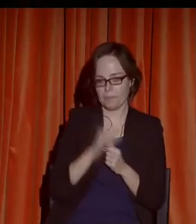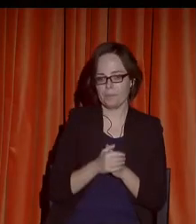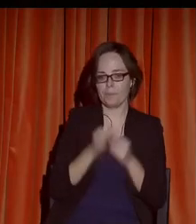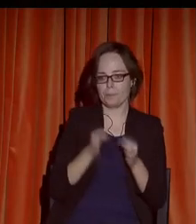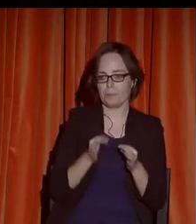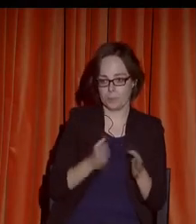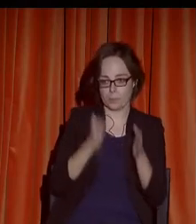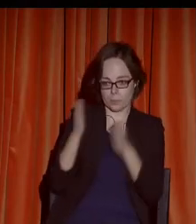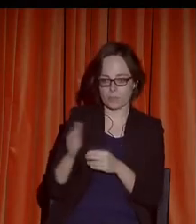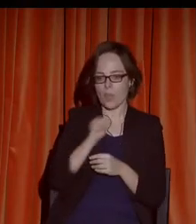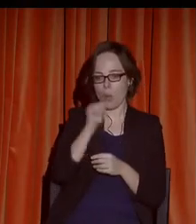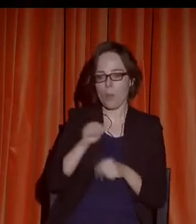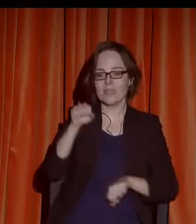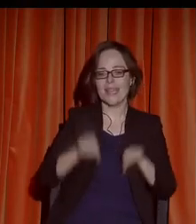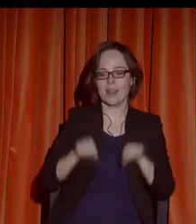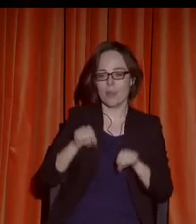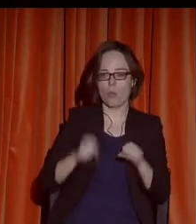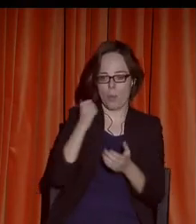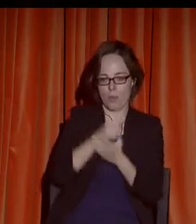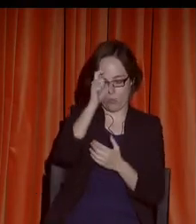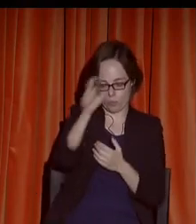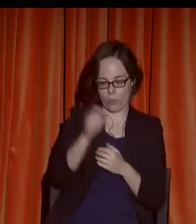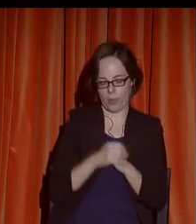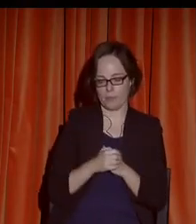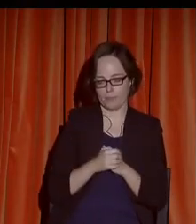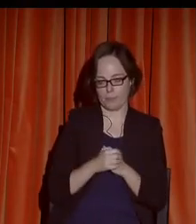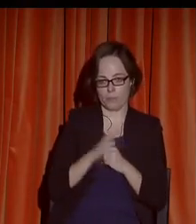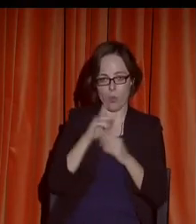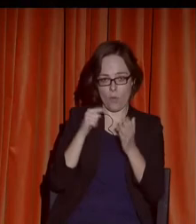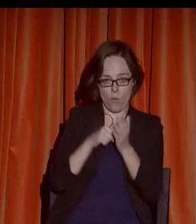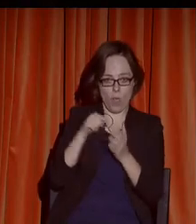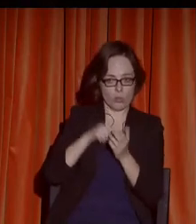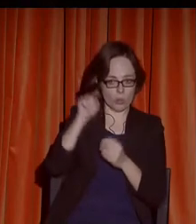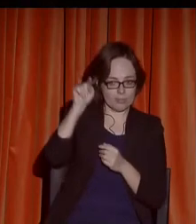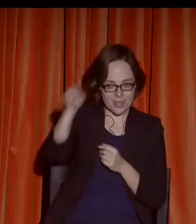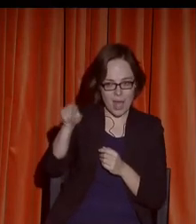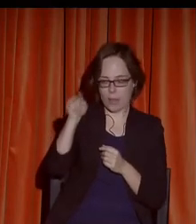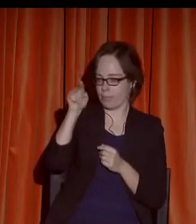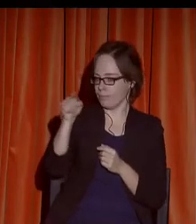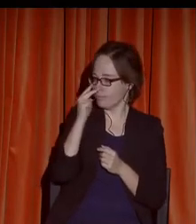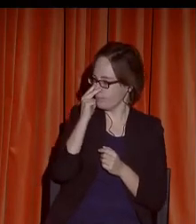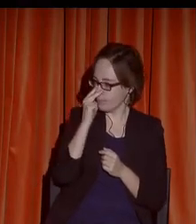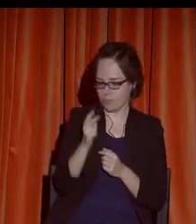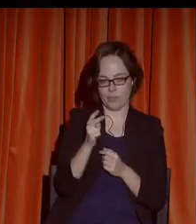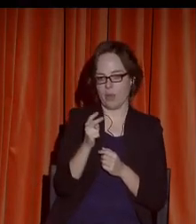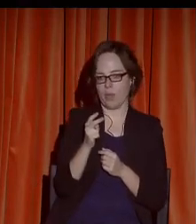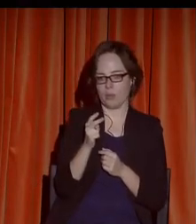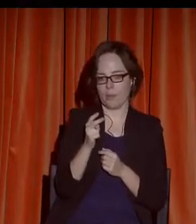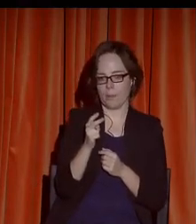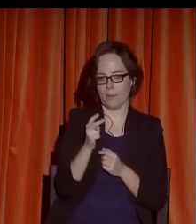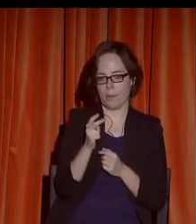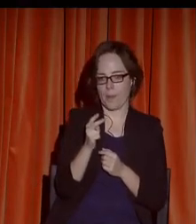wobec tego do Europejskiego Trybunału Praw Człowieka, bo właśnie tam, jak w soczewce, skupiają się